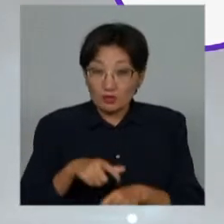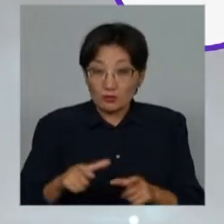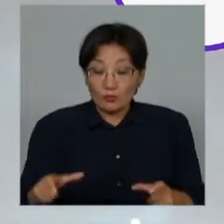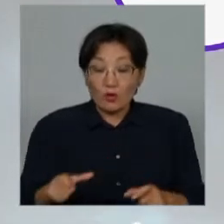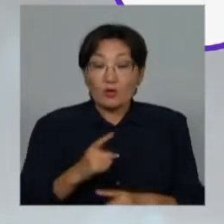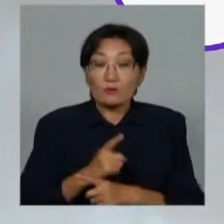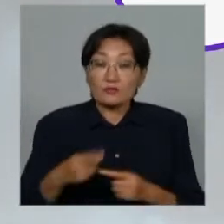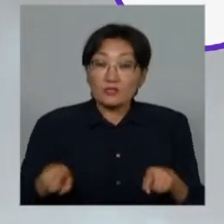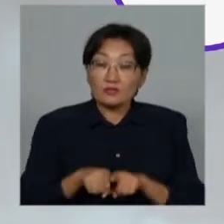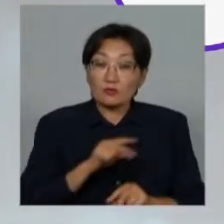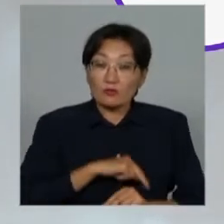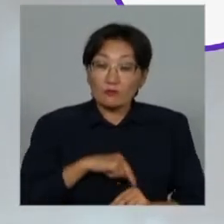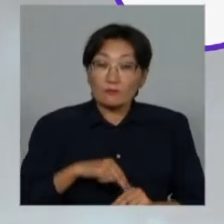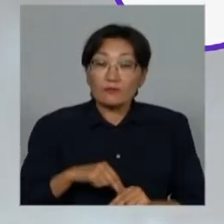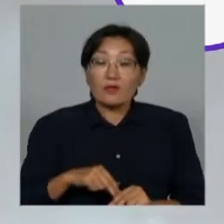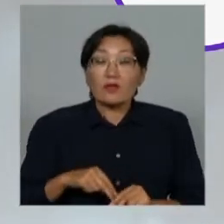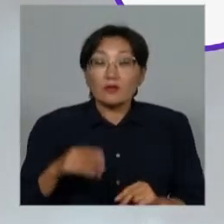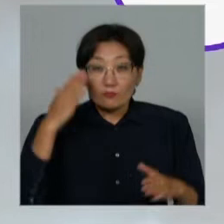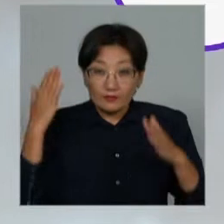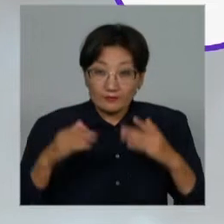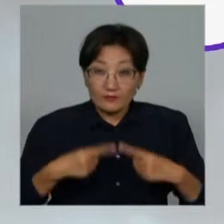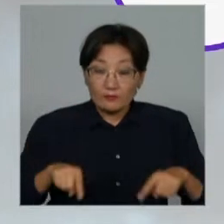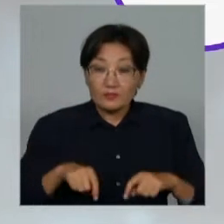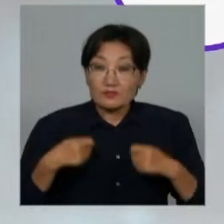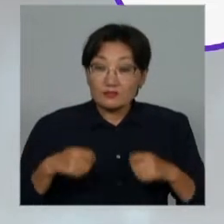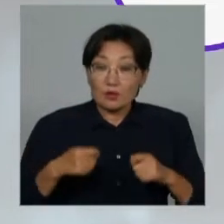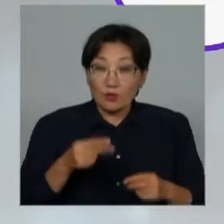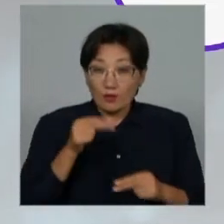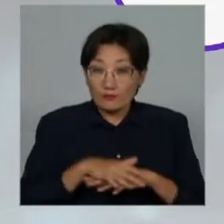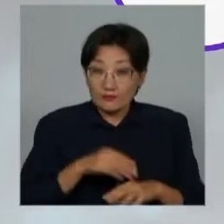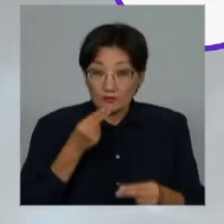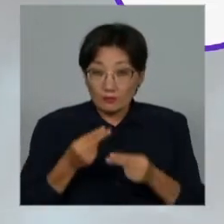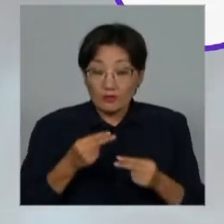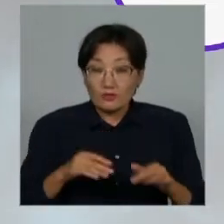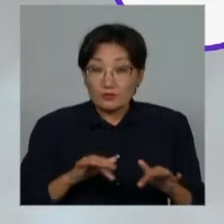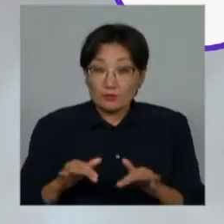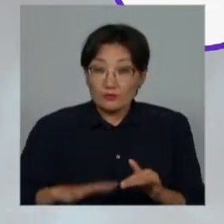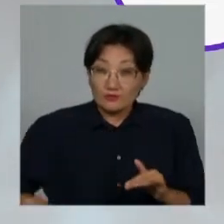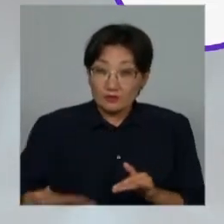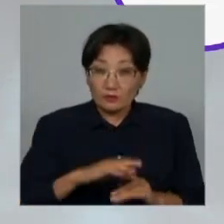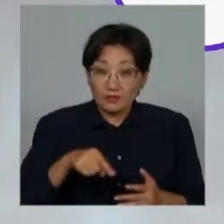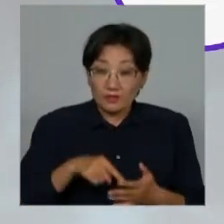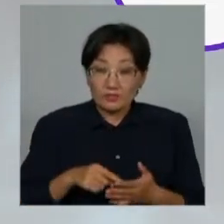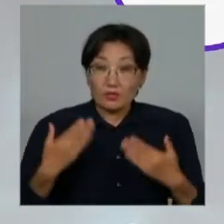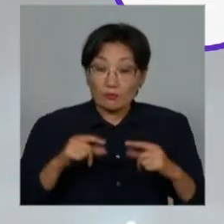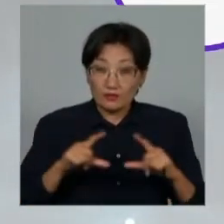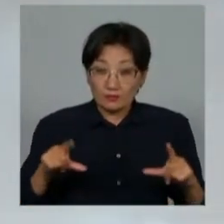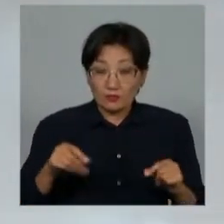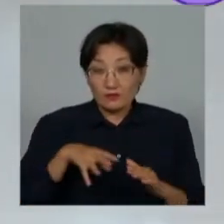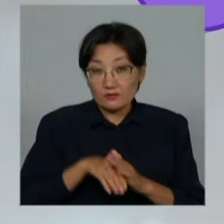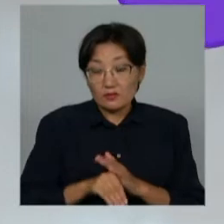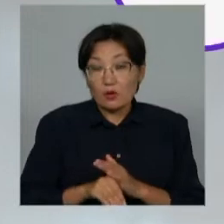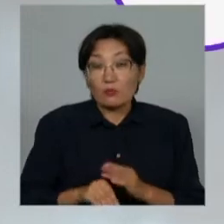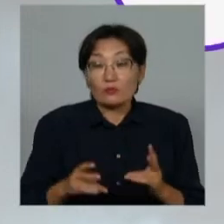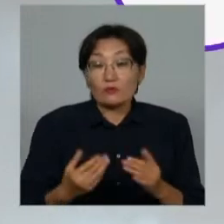Под запретом также работа аттракционов, объектов розничной торговли и общепита, действующих на территории городских парков. Вместе с тем